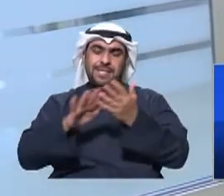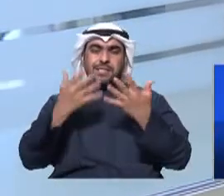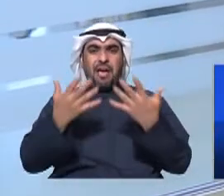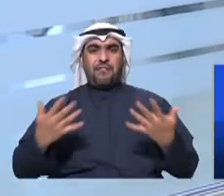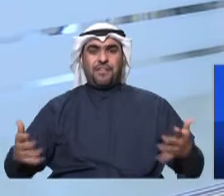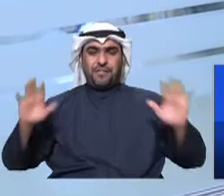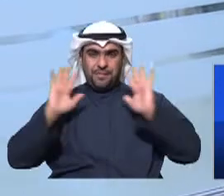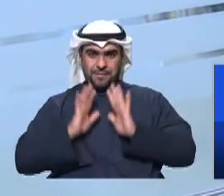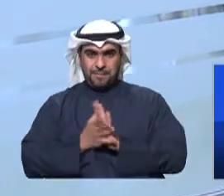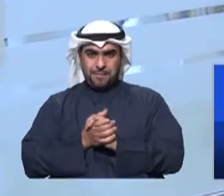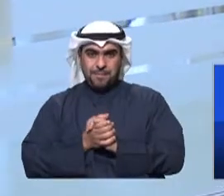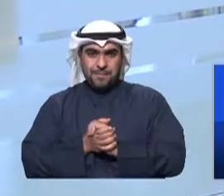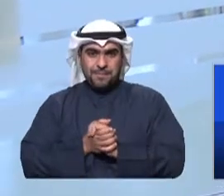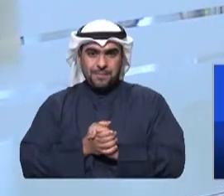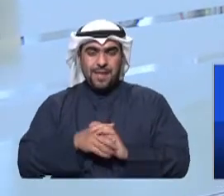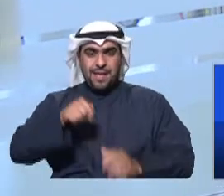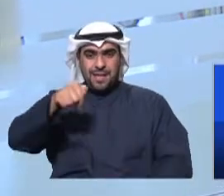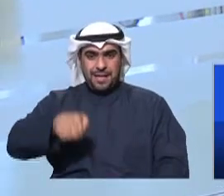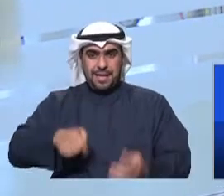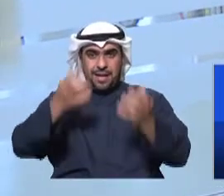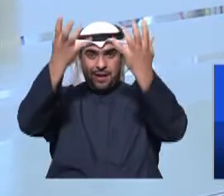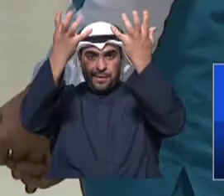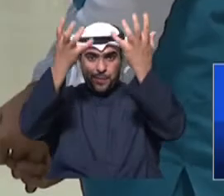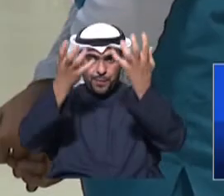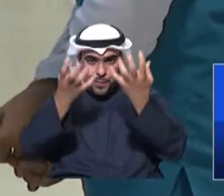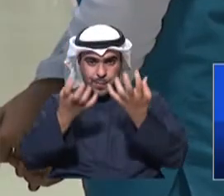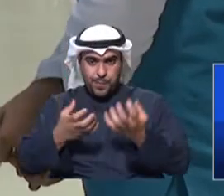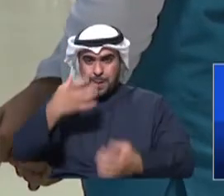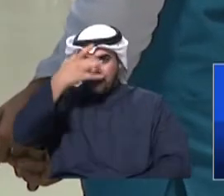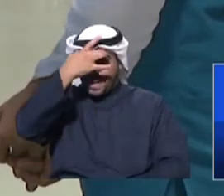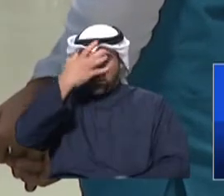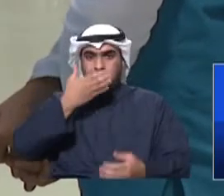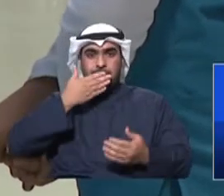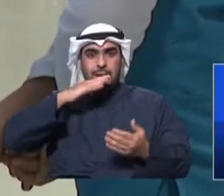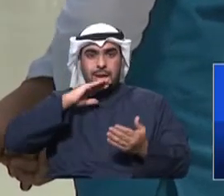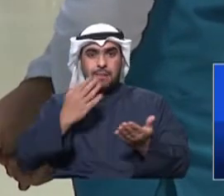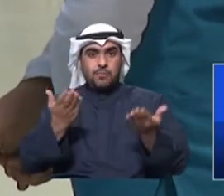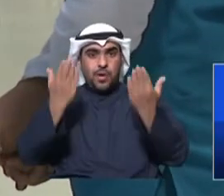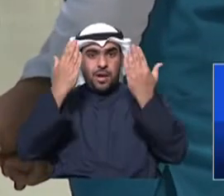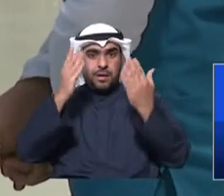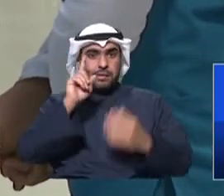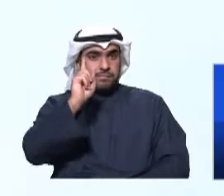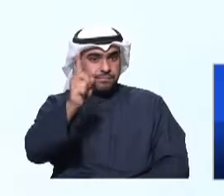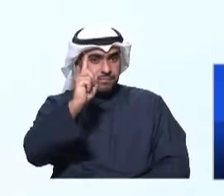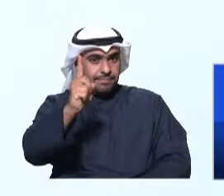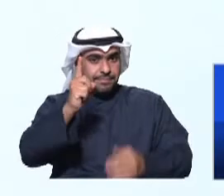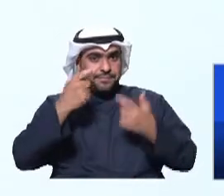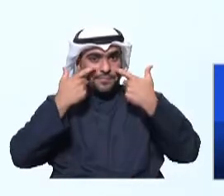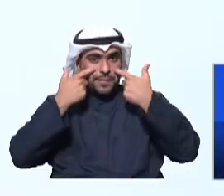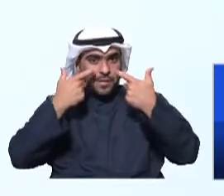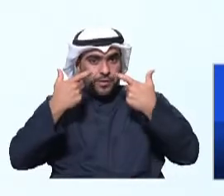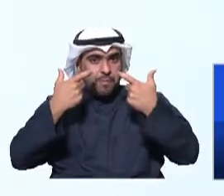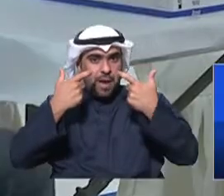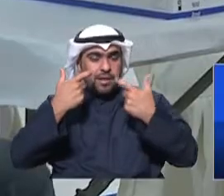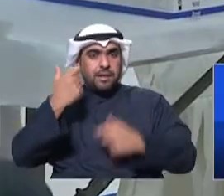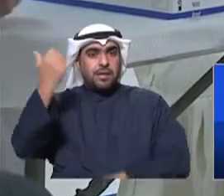المؤشرات الإيجابية يتحتم علينا جميعا مداومة التيقظ والحذر واستكمال